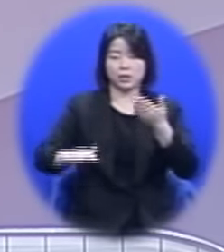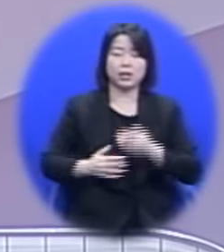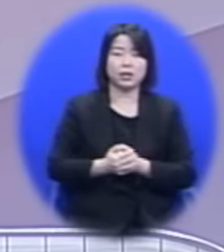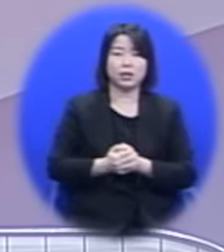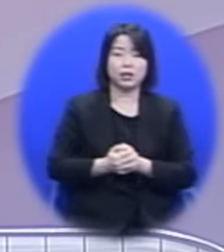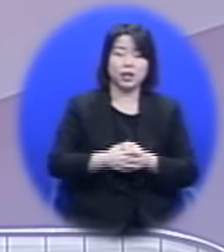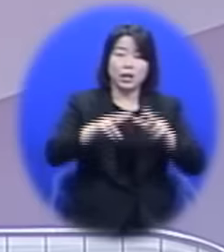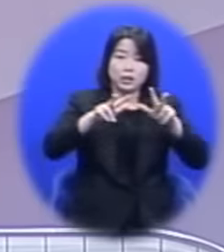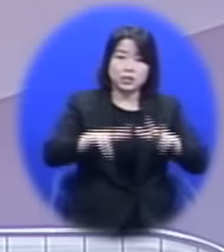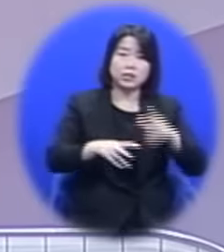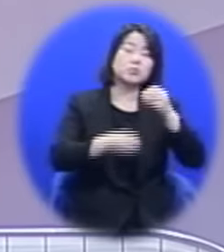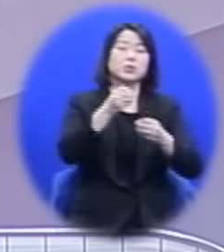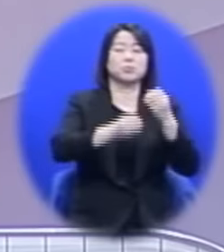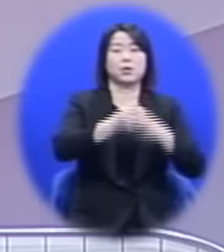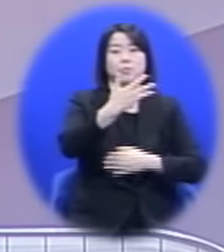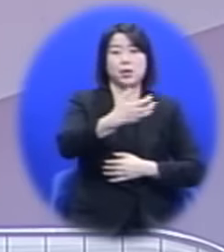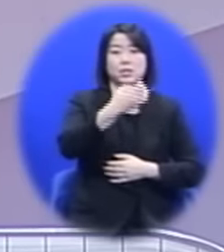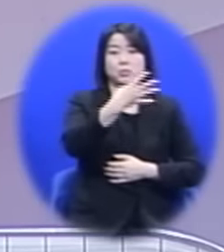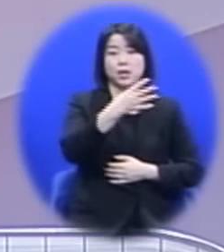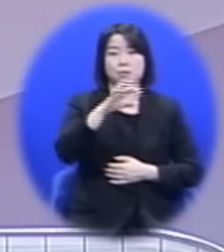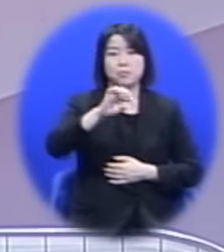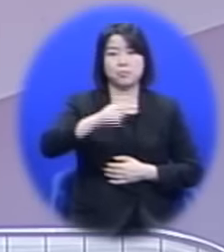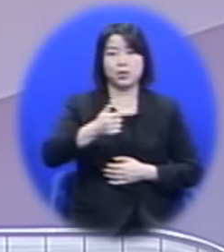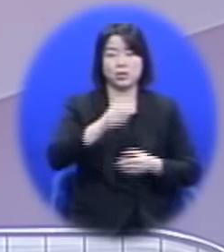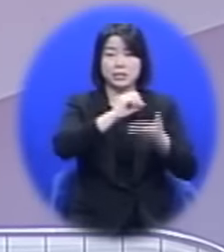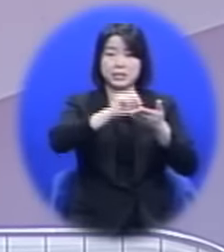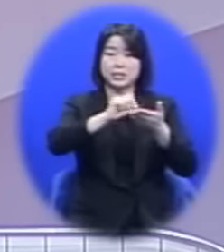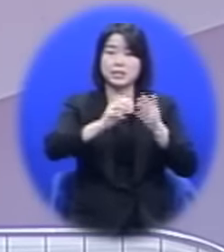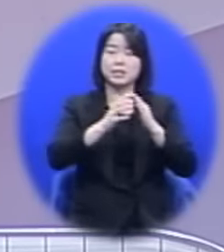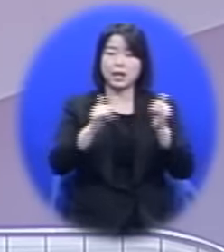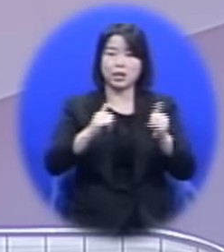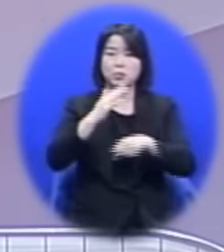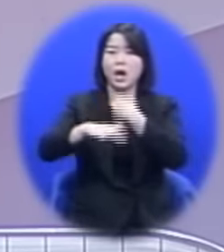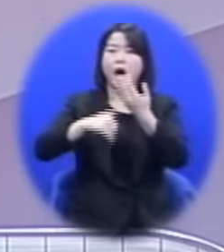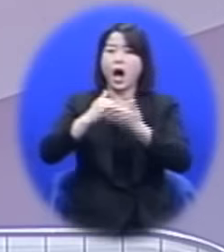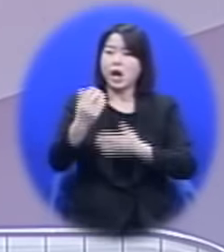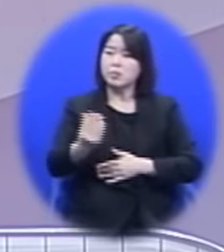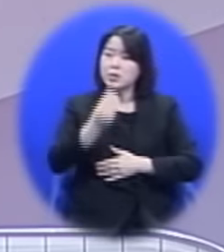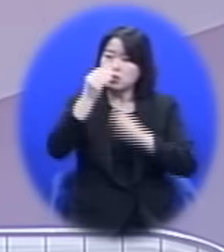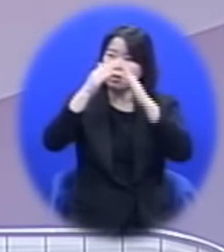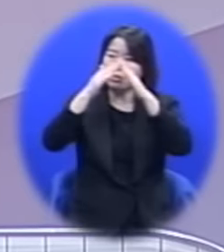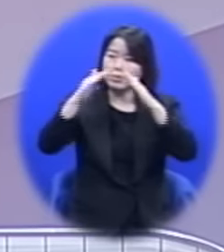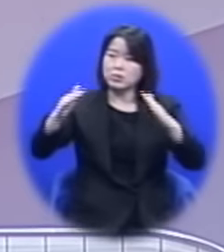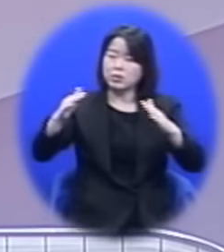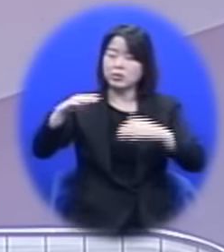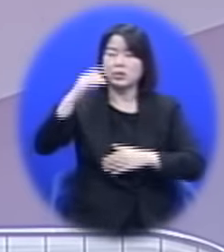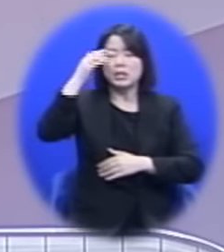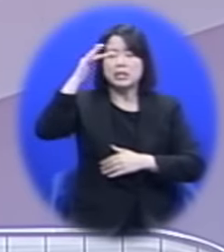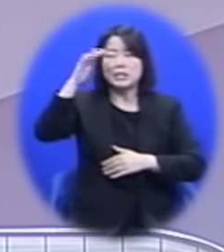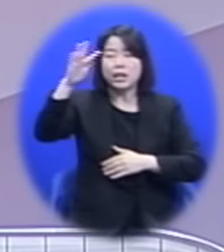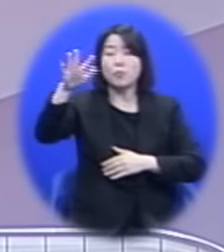지금 시편 84편 기자가 하나님의 성전을 사모하는데